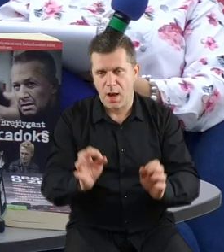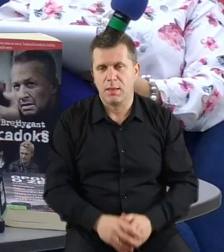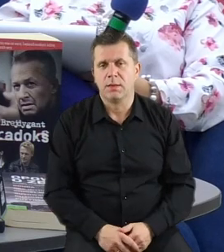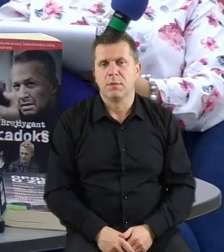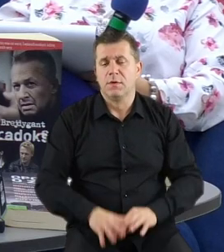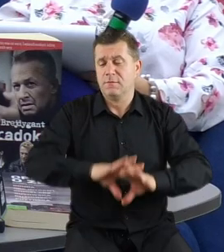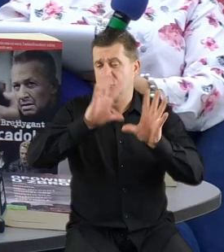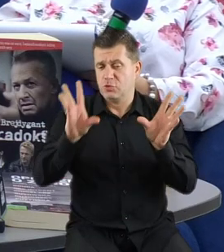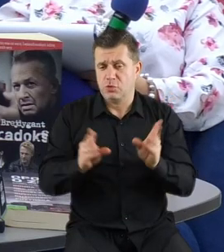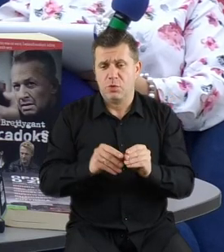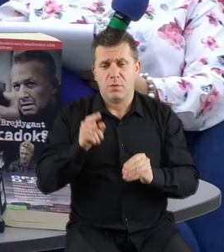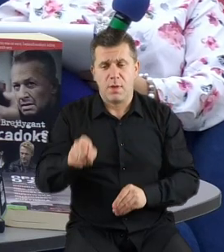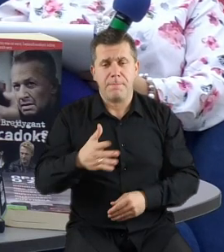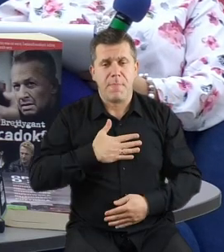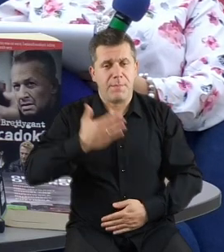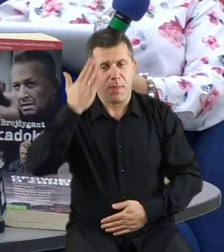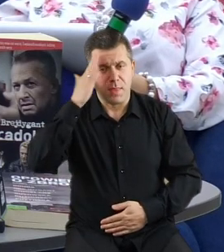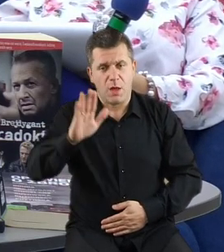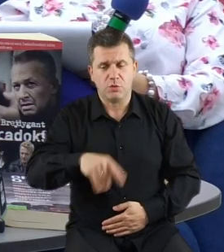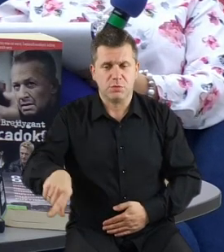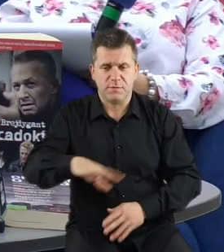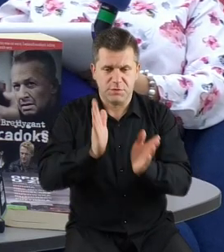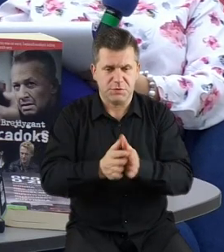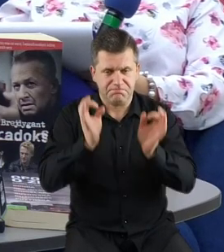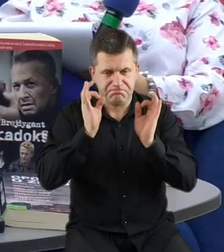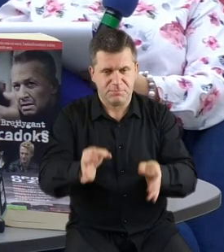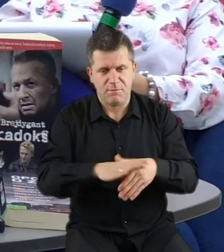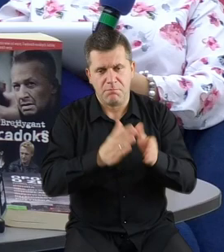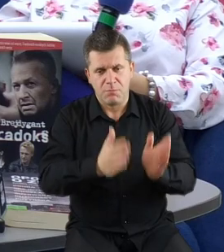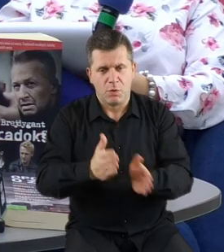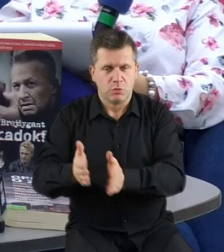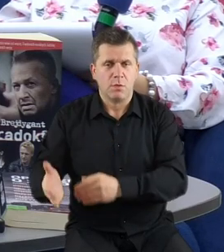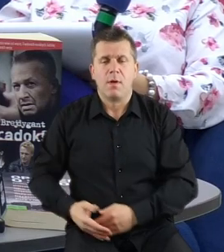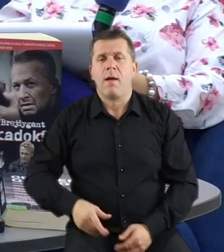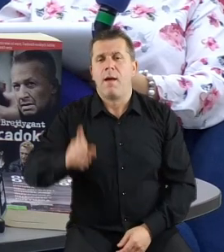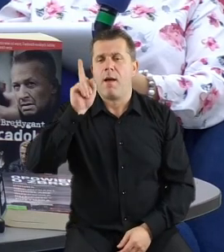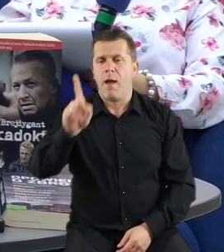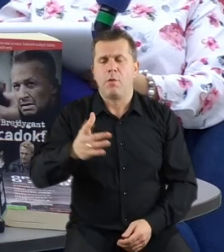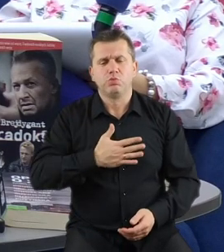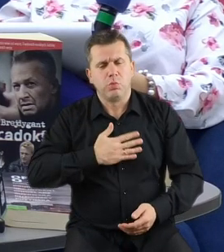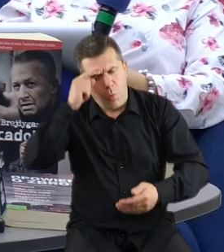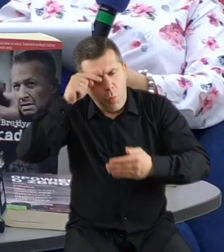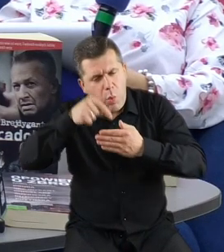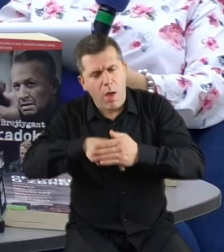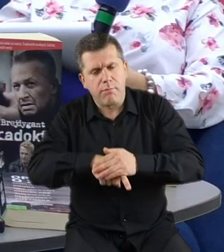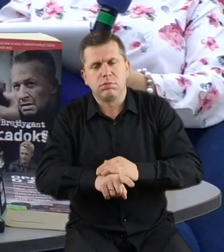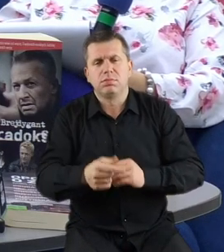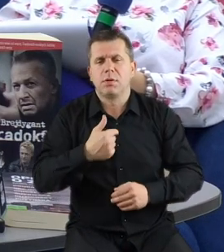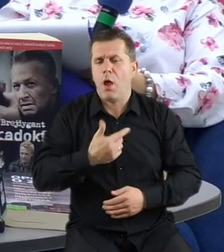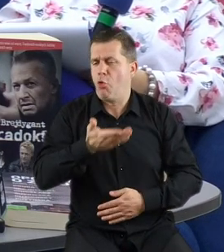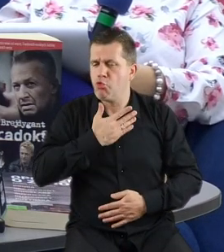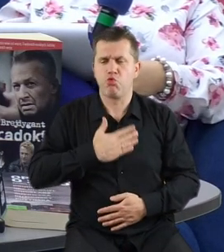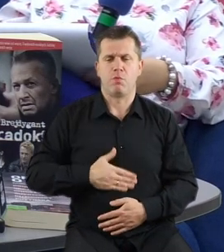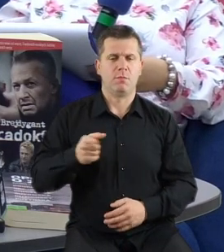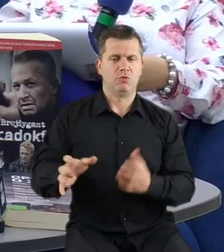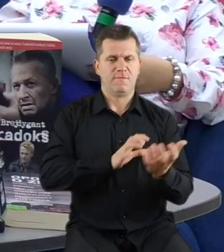racjonalnym i wszystko tam jakby, mam nadzieję, ma w miarę ręce i nogi, ale głębiej poszedłem,